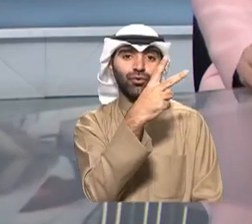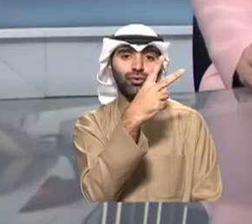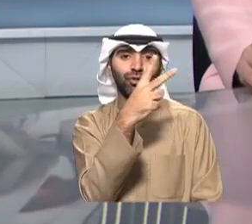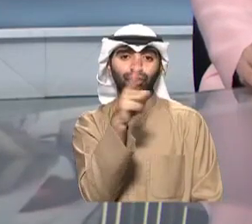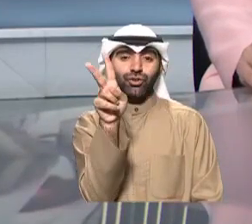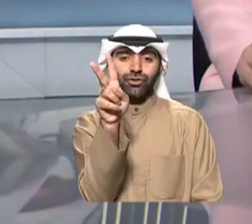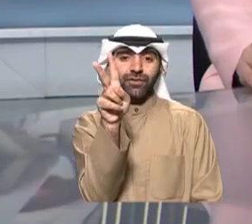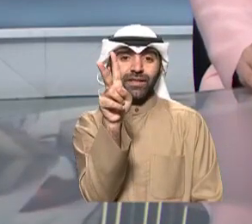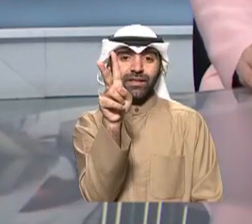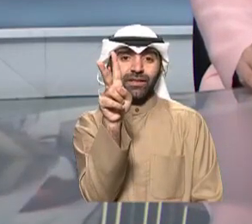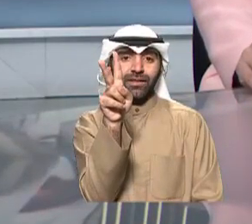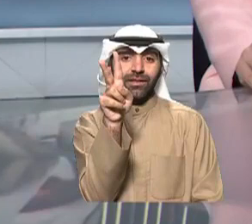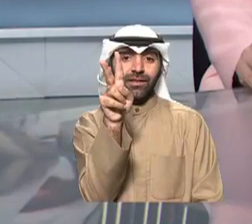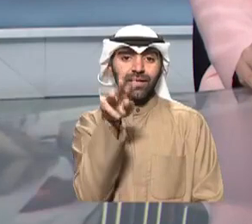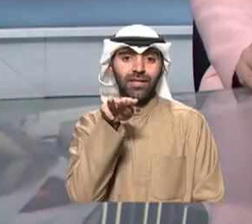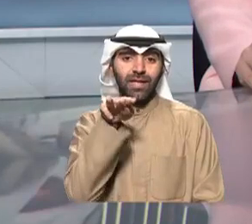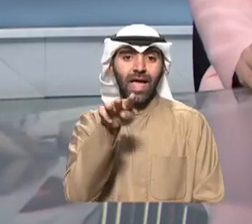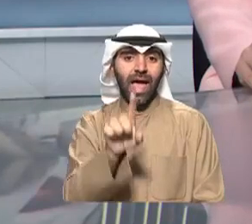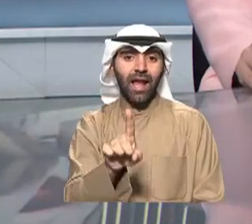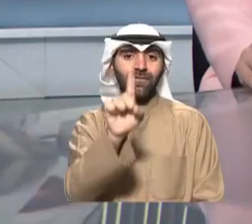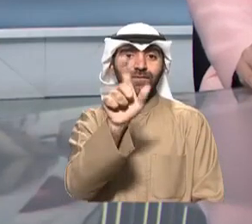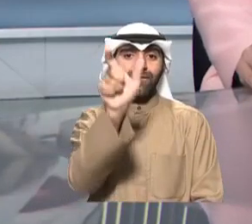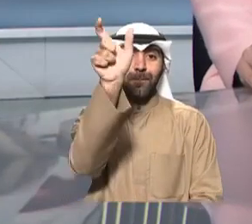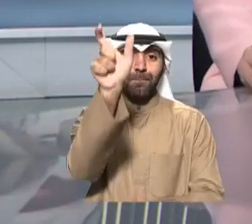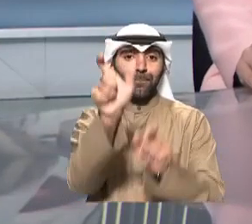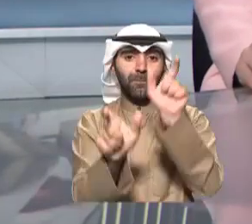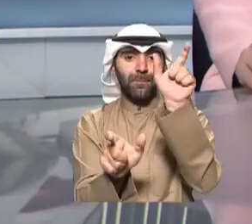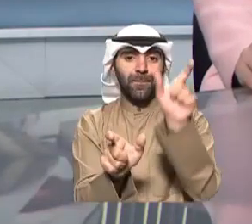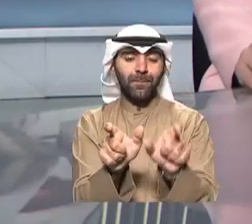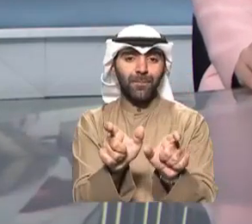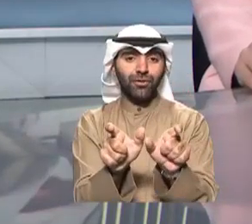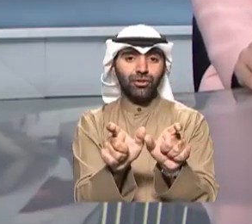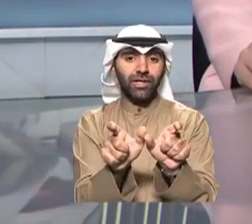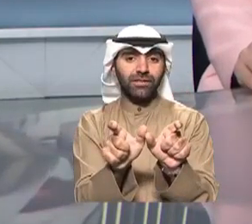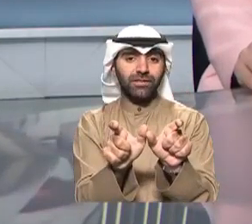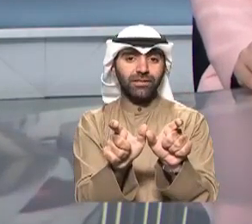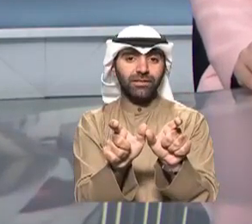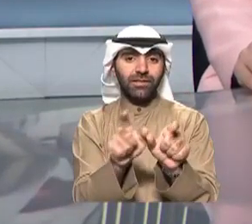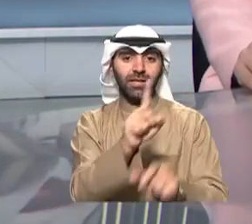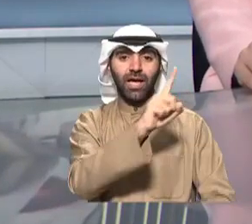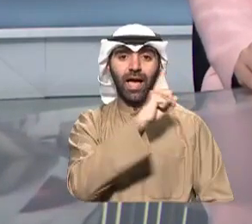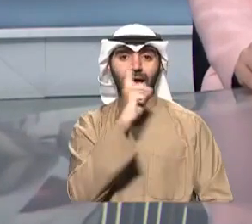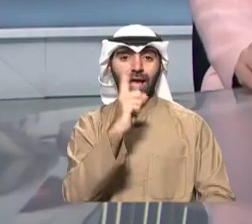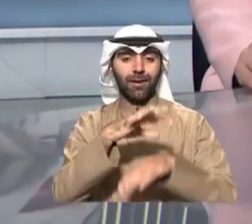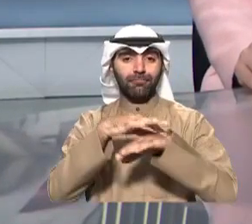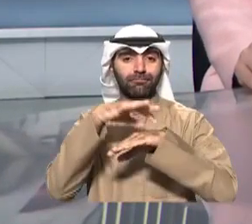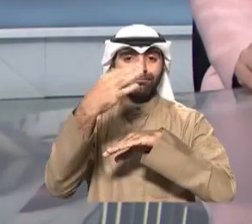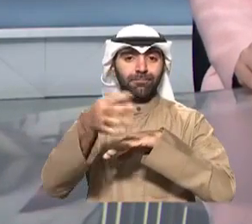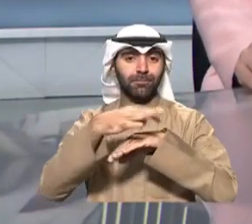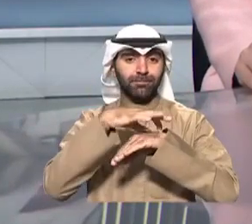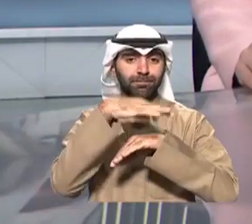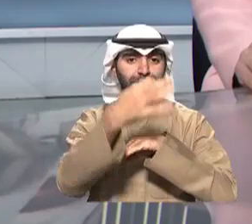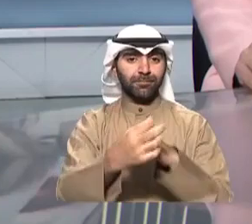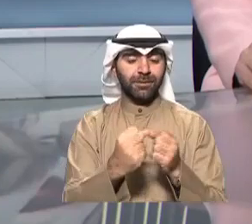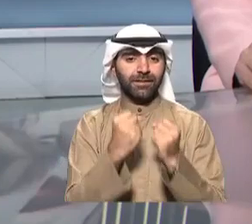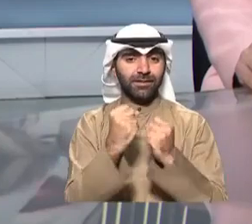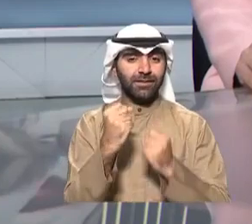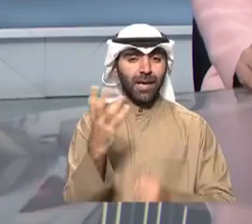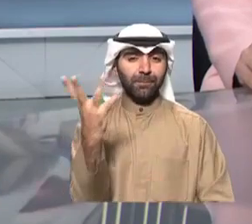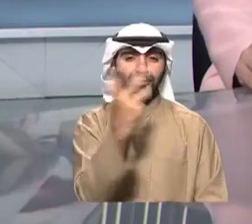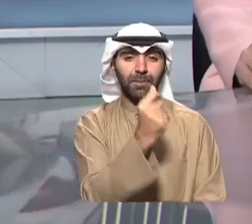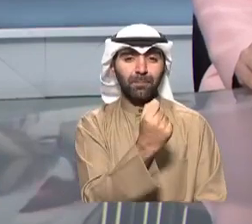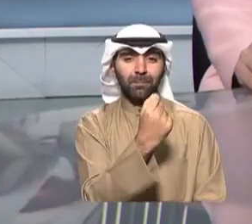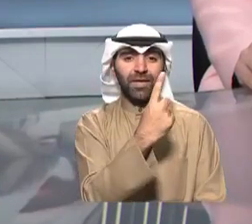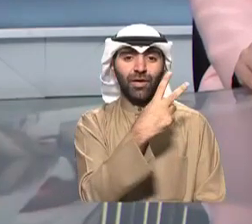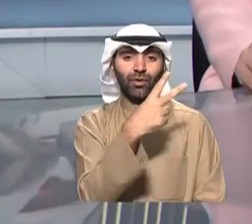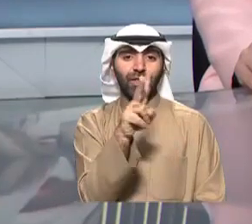عدد الوفيات 2,700,000. في غضون ذلك، أعلنت عدة دول أوروبية منها ألمانيا